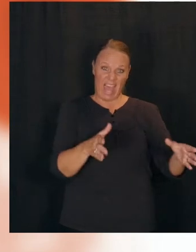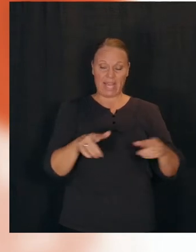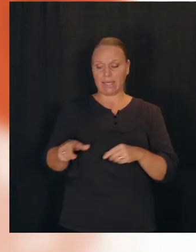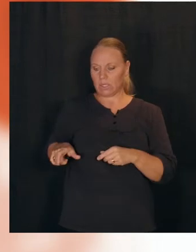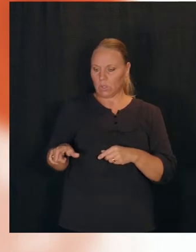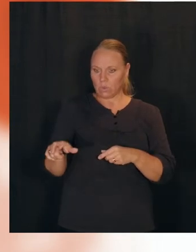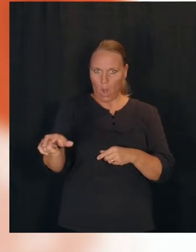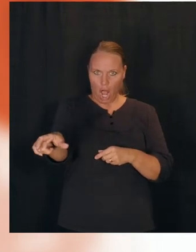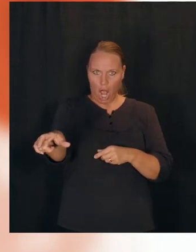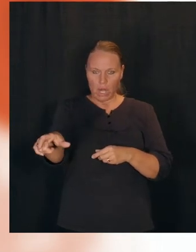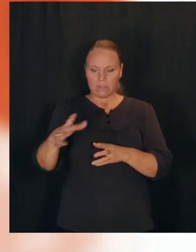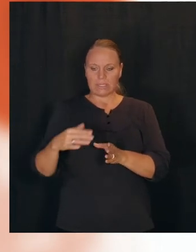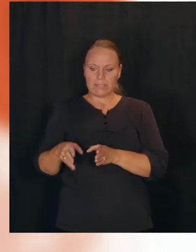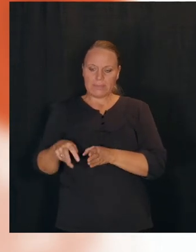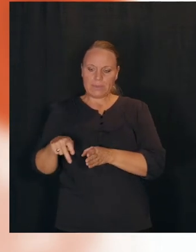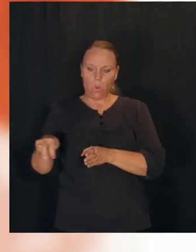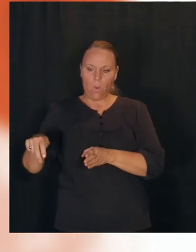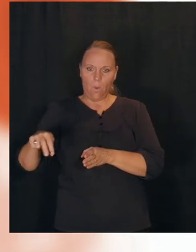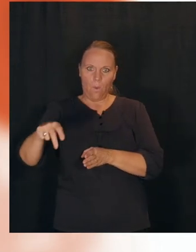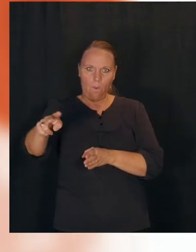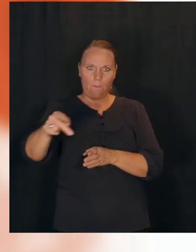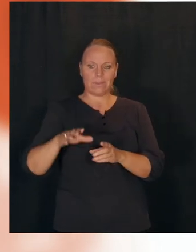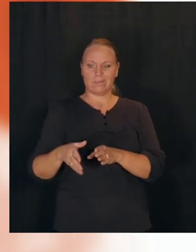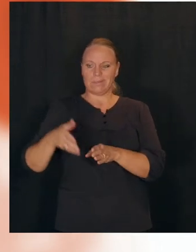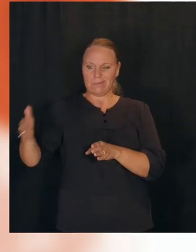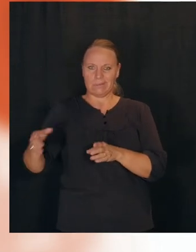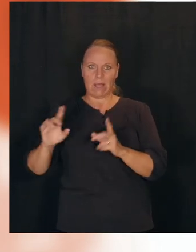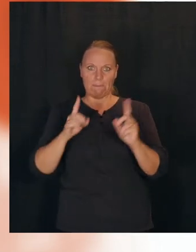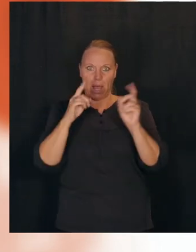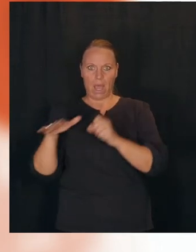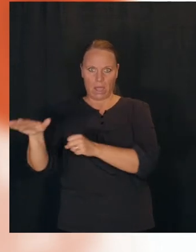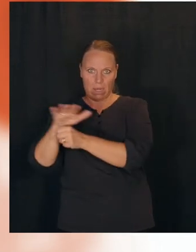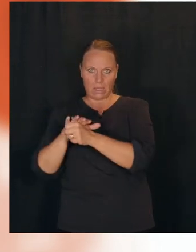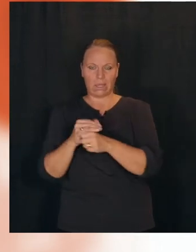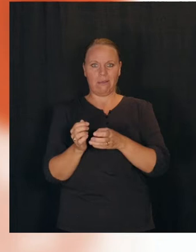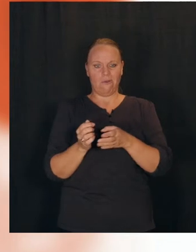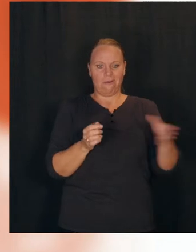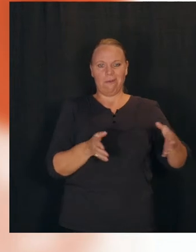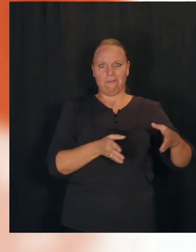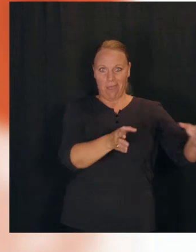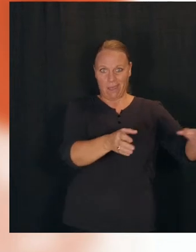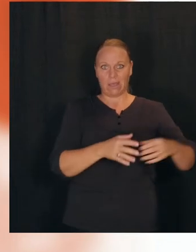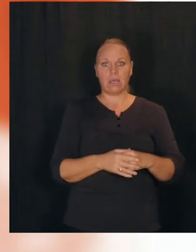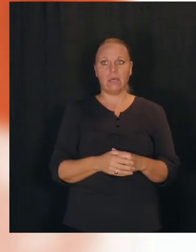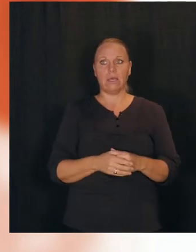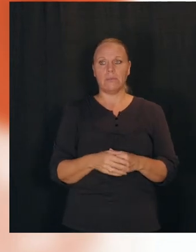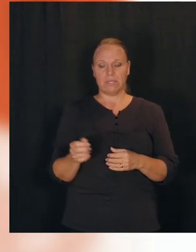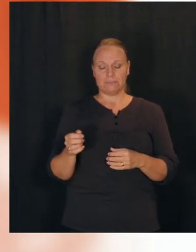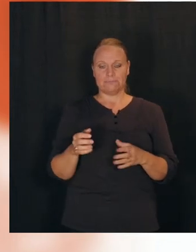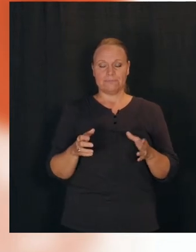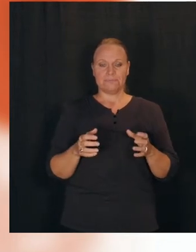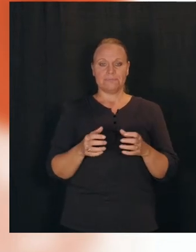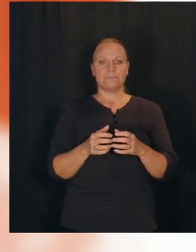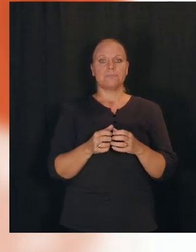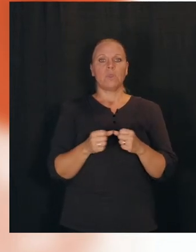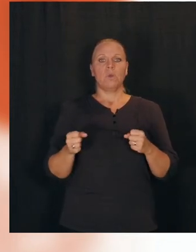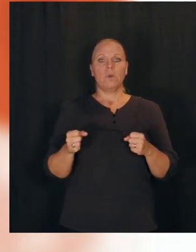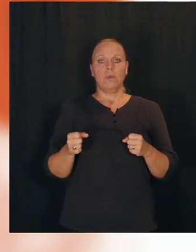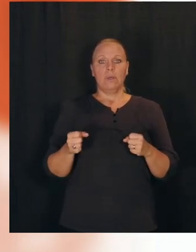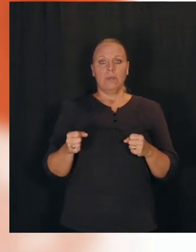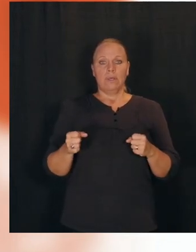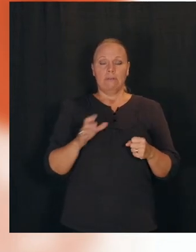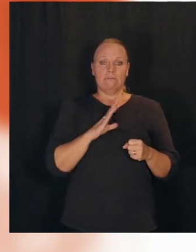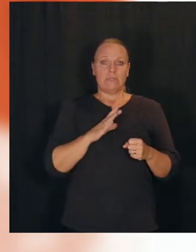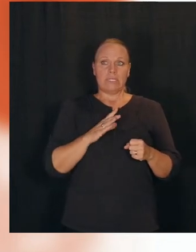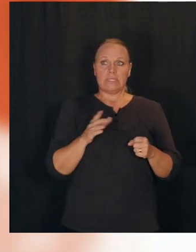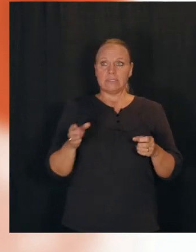väg. Och på ena sidan finns en park och på andra sidan finns vägen. I ytterkanterna så är det